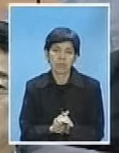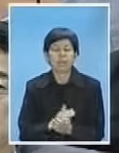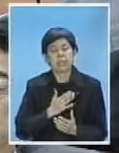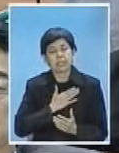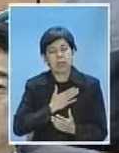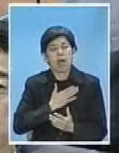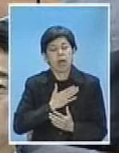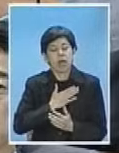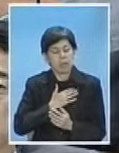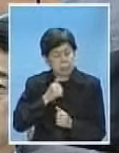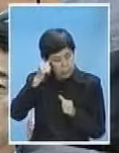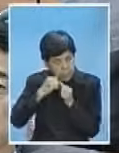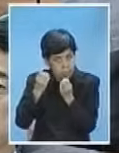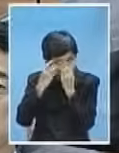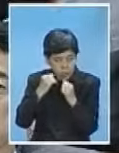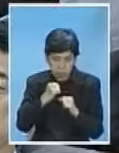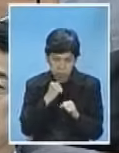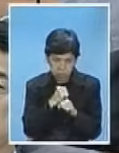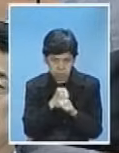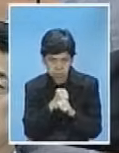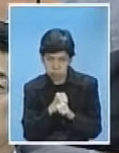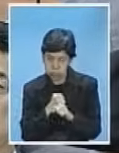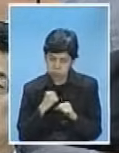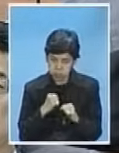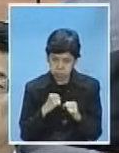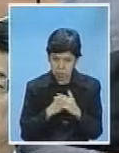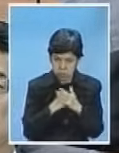ทำให้ตนถูกสอนมาว่าต้องใช้ทั้งกำปั้นเหล็ก